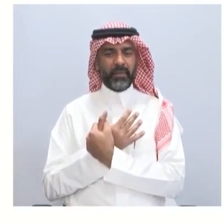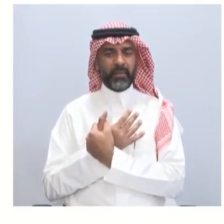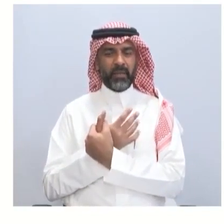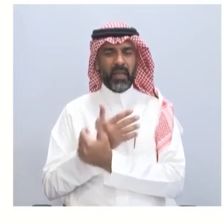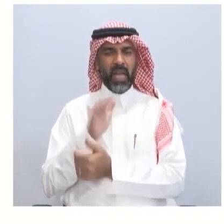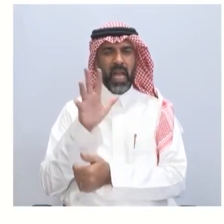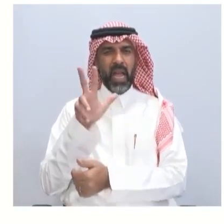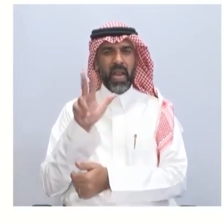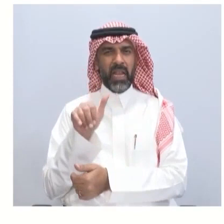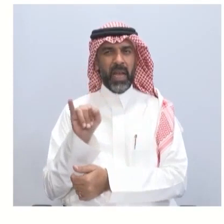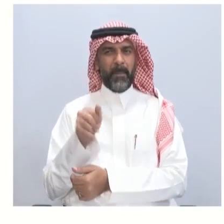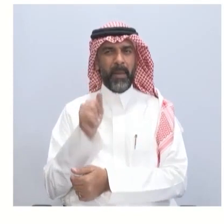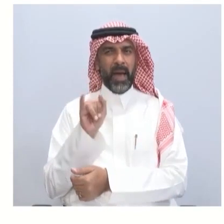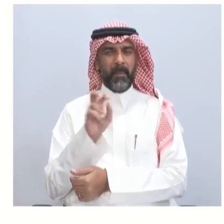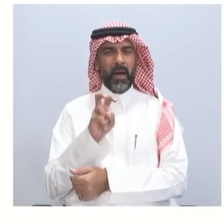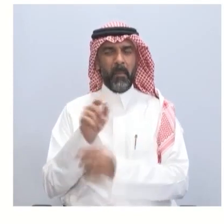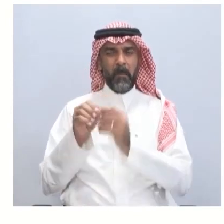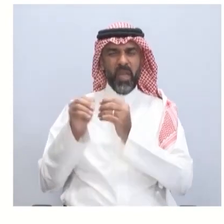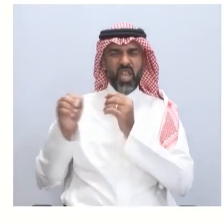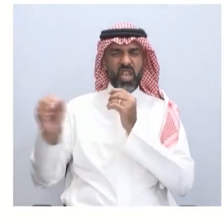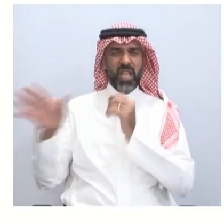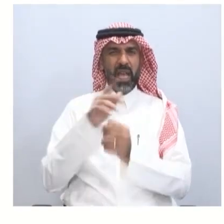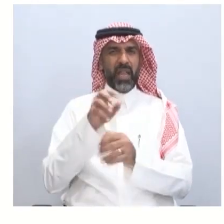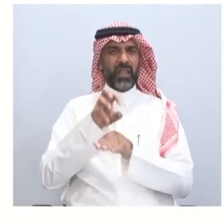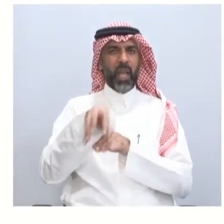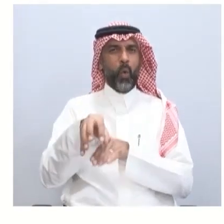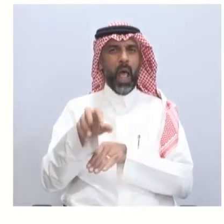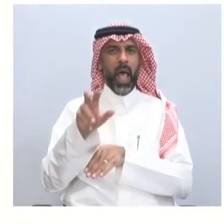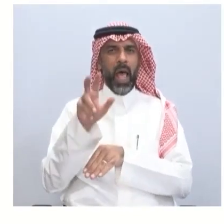الامويه وايضا عنايه الدوله العباسيه